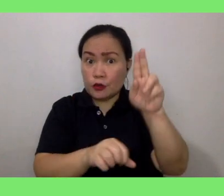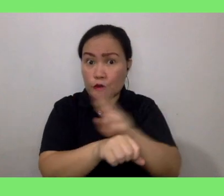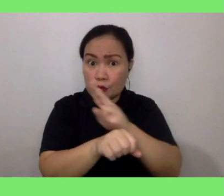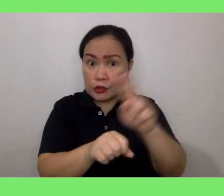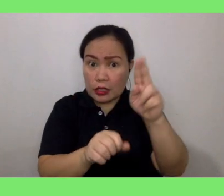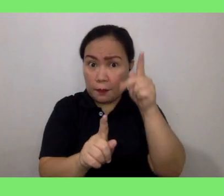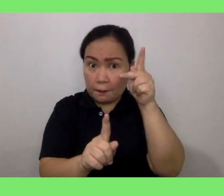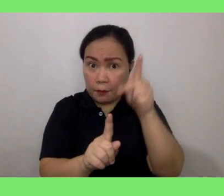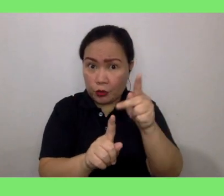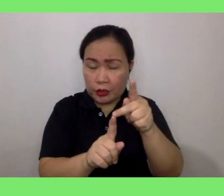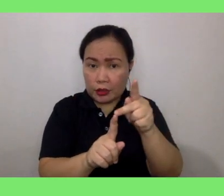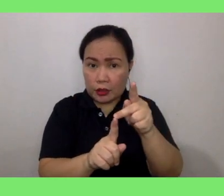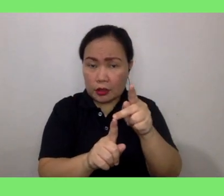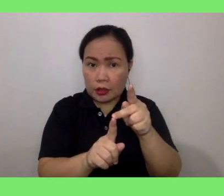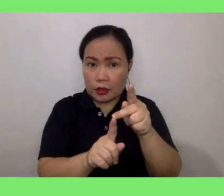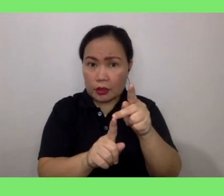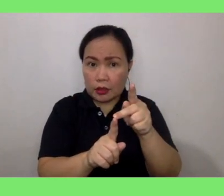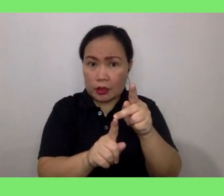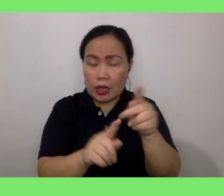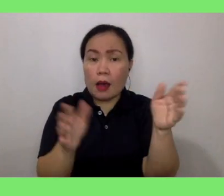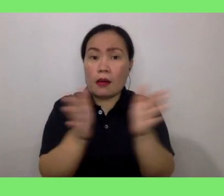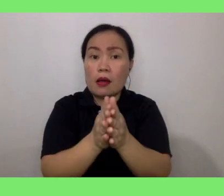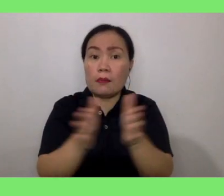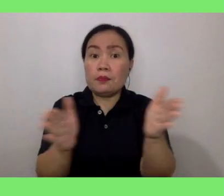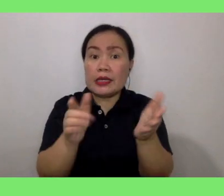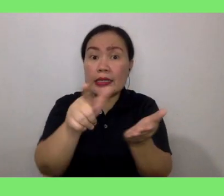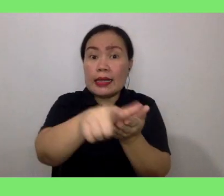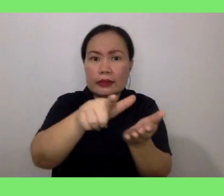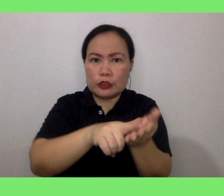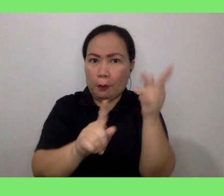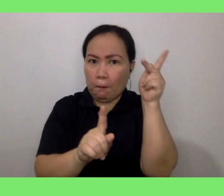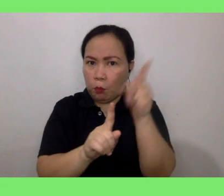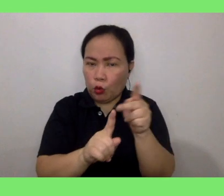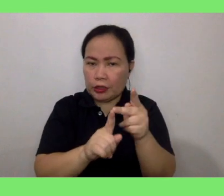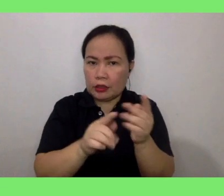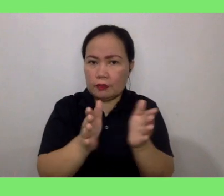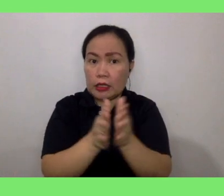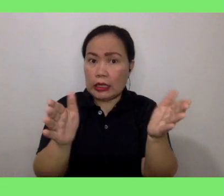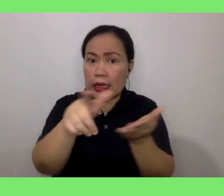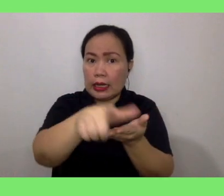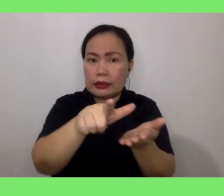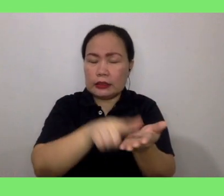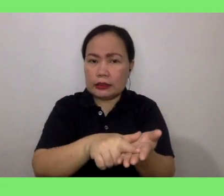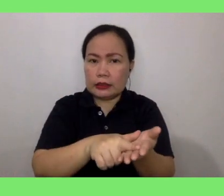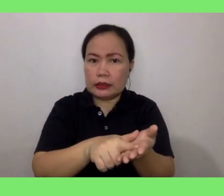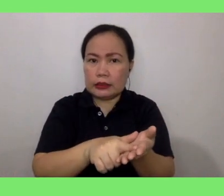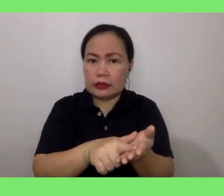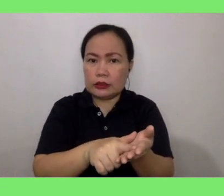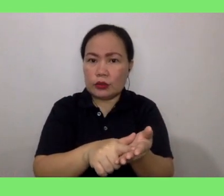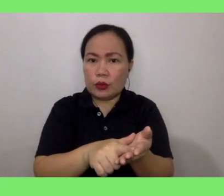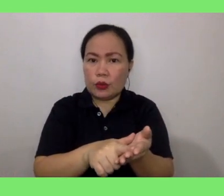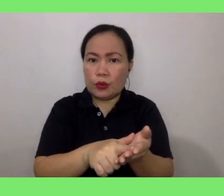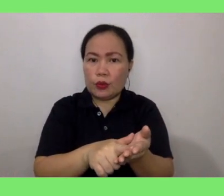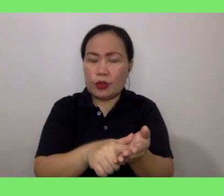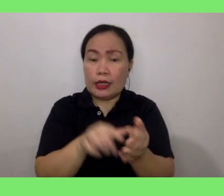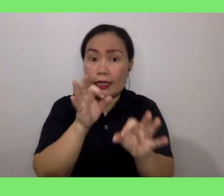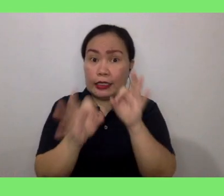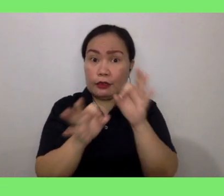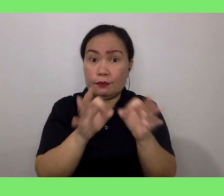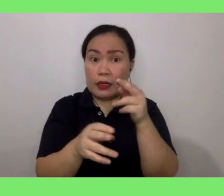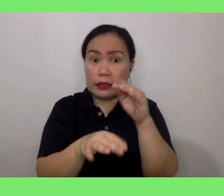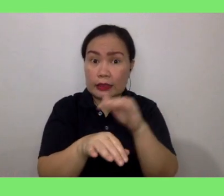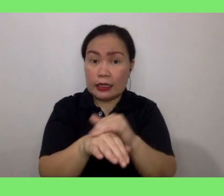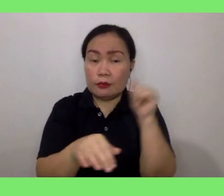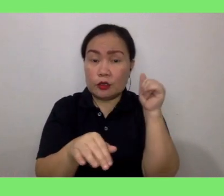ng sinabi ko kanina, na ang point, it should be written in capital letter. Okay? So, kapag